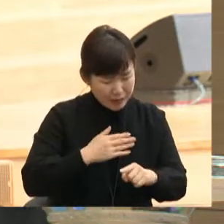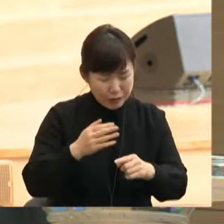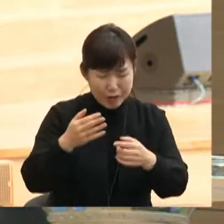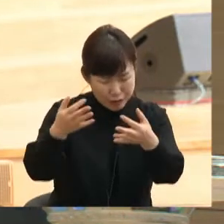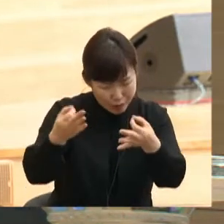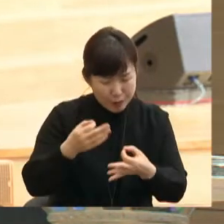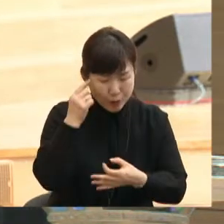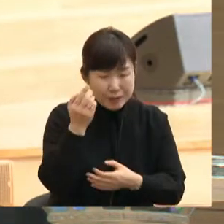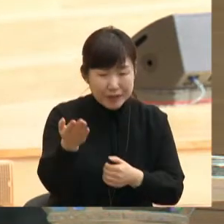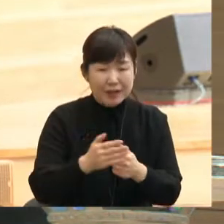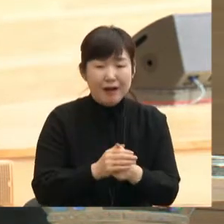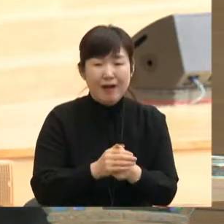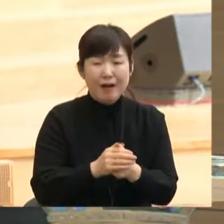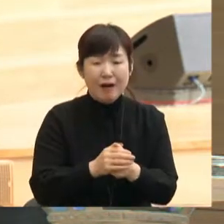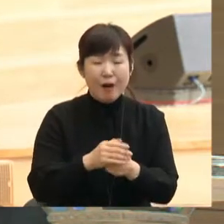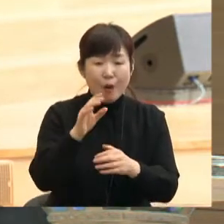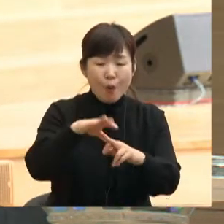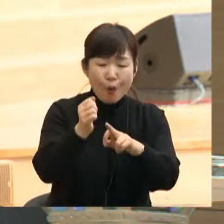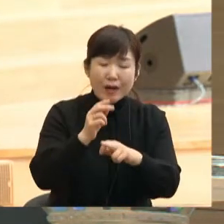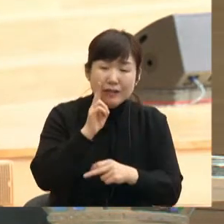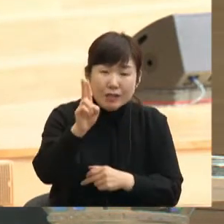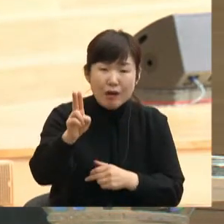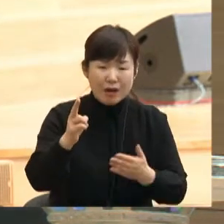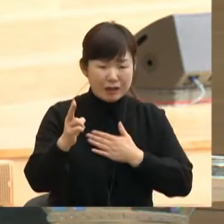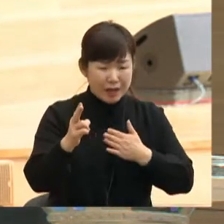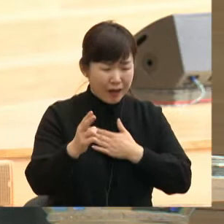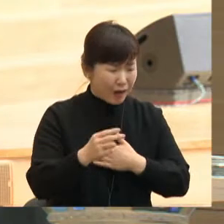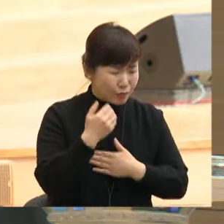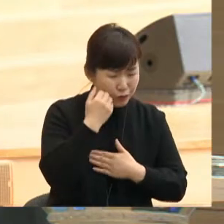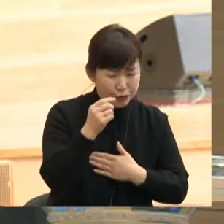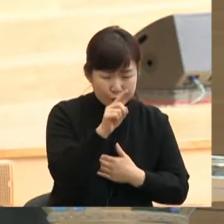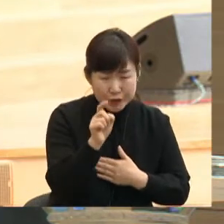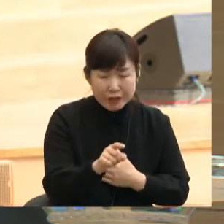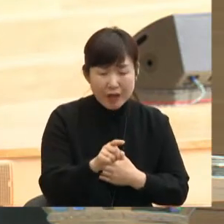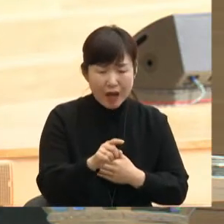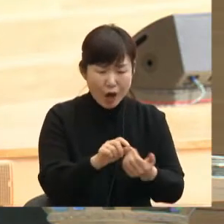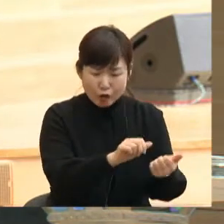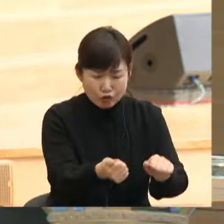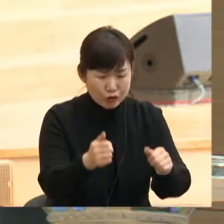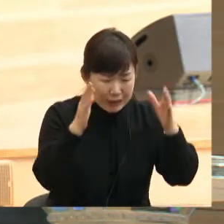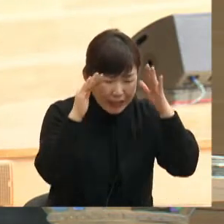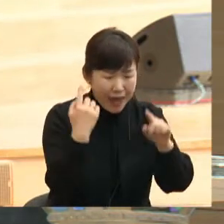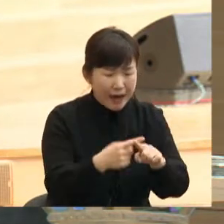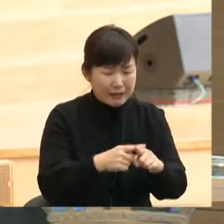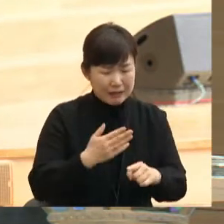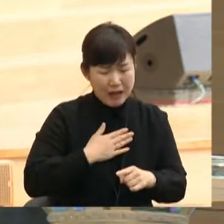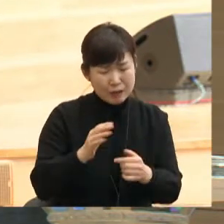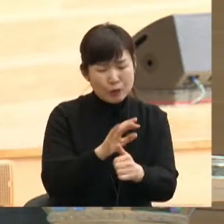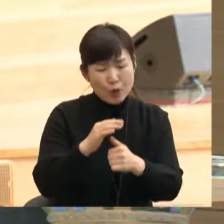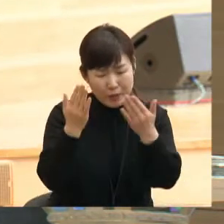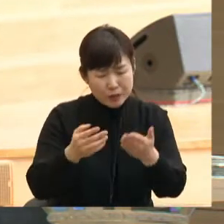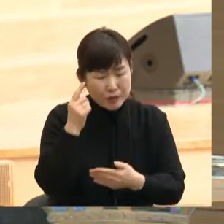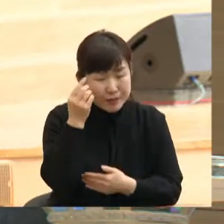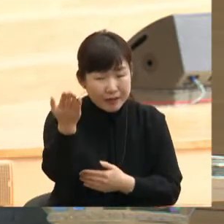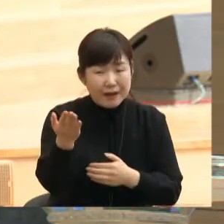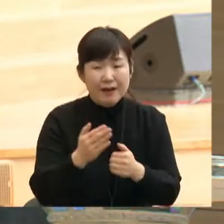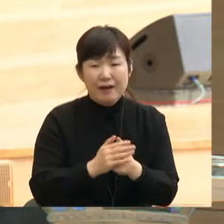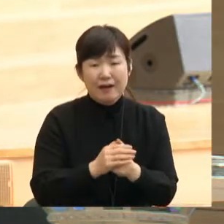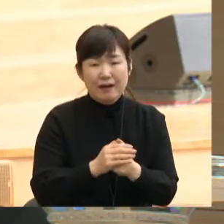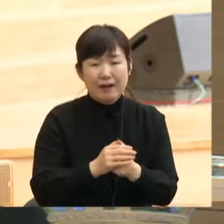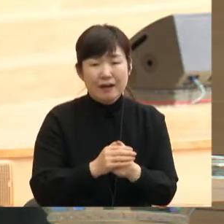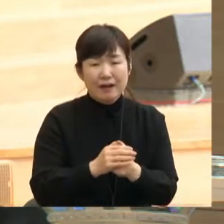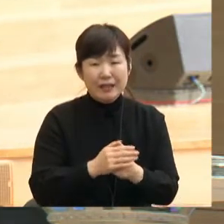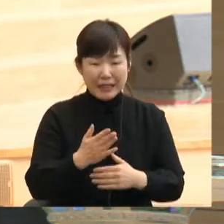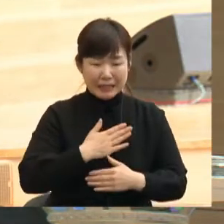아니라. 뭐라고 얘기합니까? 왕이시여, 내가 무엇인데 죽은 개 같은 나를 돌보십니까? 여러분 자신을